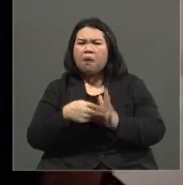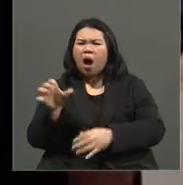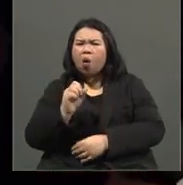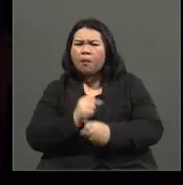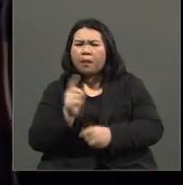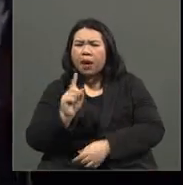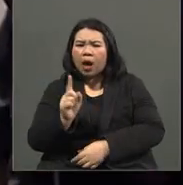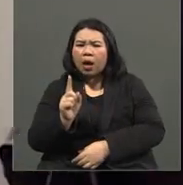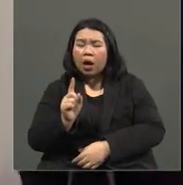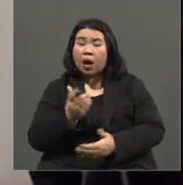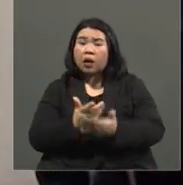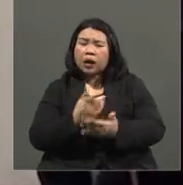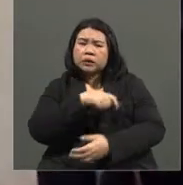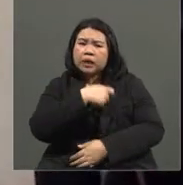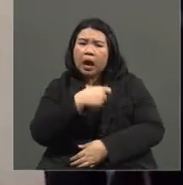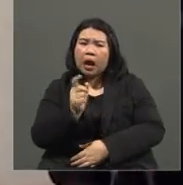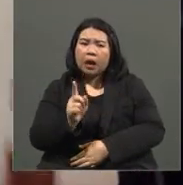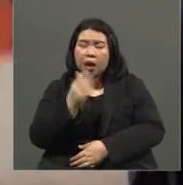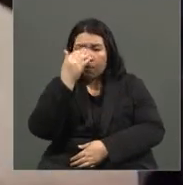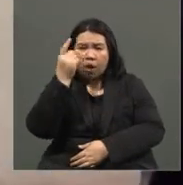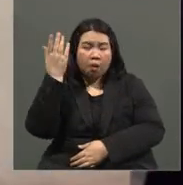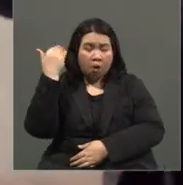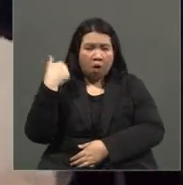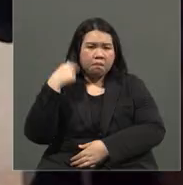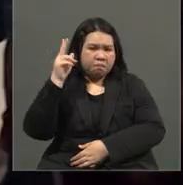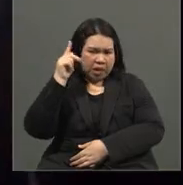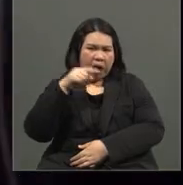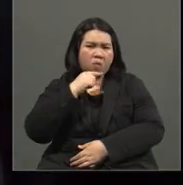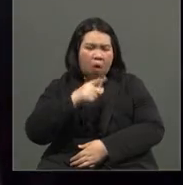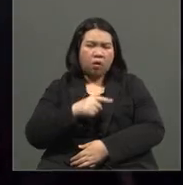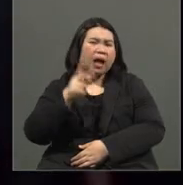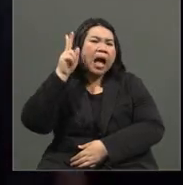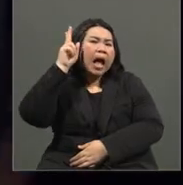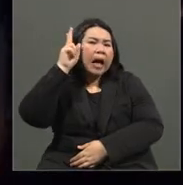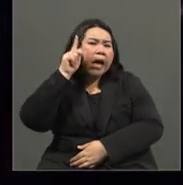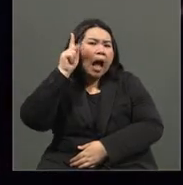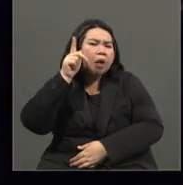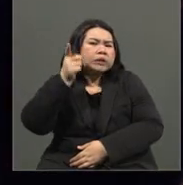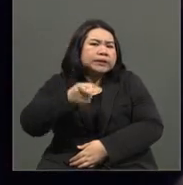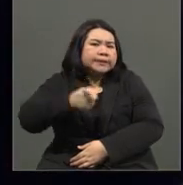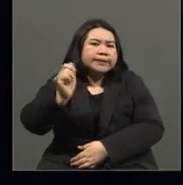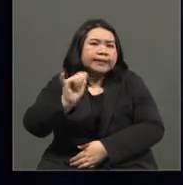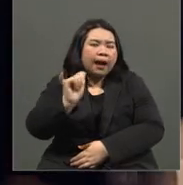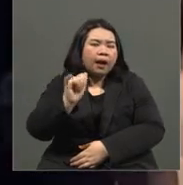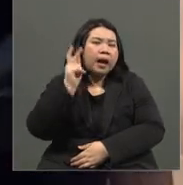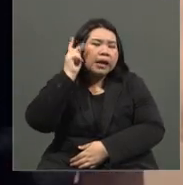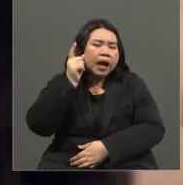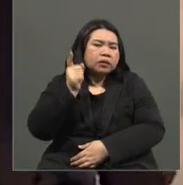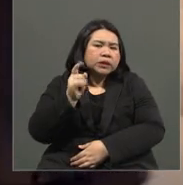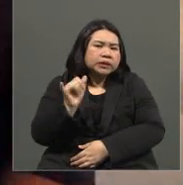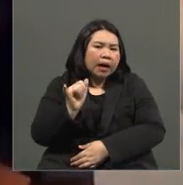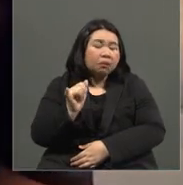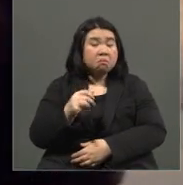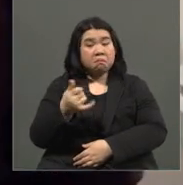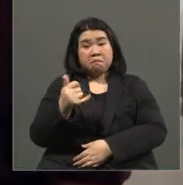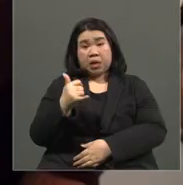ไหนคาดว่าจะไปใช้อะไรเพราะว่าก่อนหน้านี้มีกระแสข่าวต้องบอกนะว่าเป็นกระแสข่าวอ่ายังไม่คอนเฟิร์มนะอ่าว่าอาจจะเกี่ยวข้องกับ